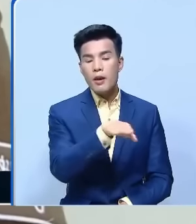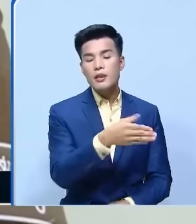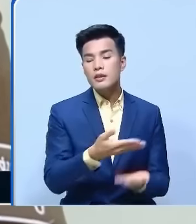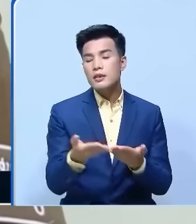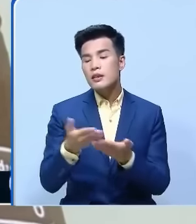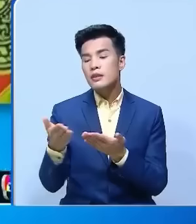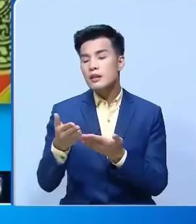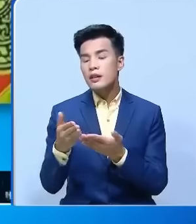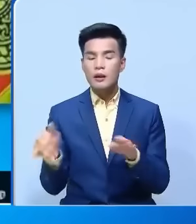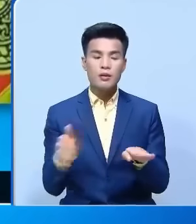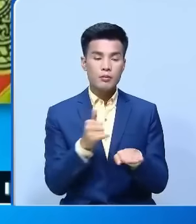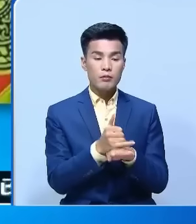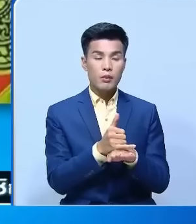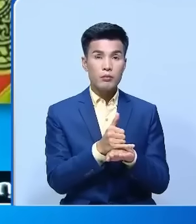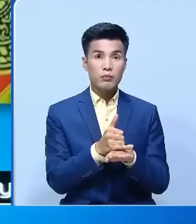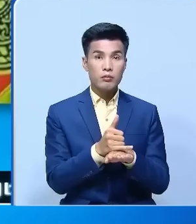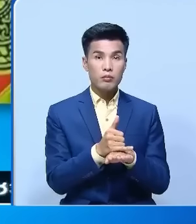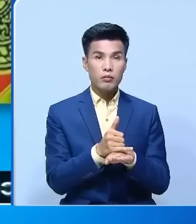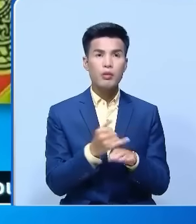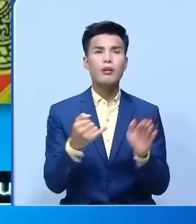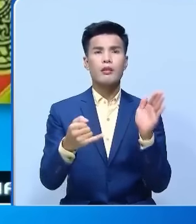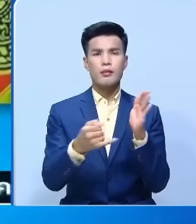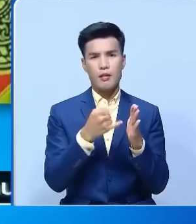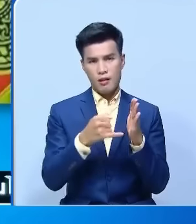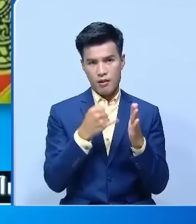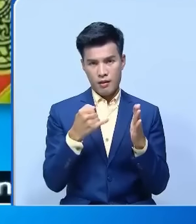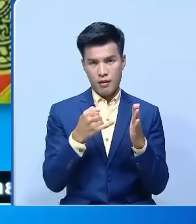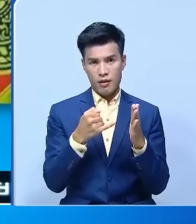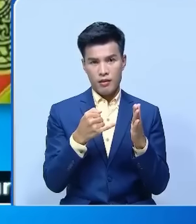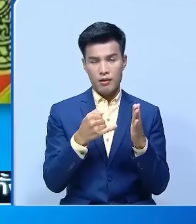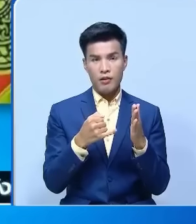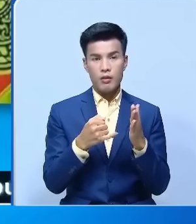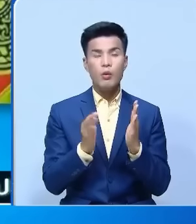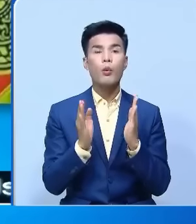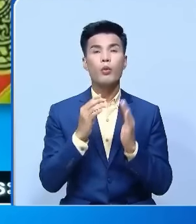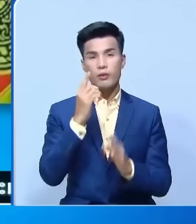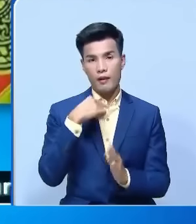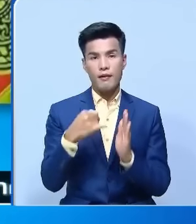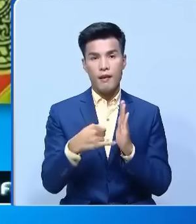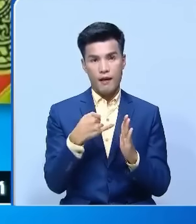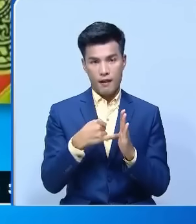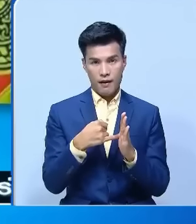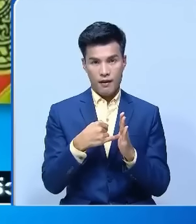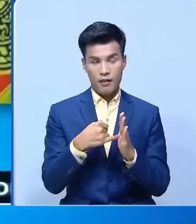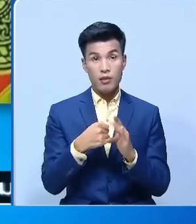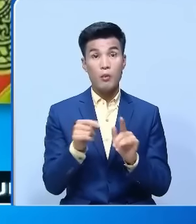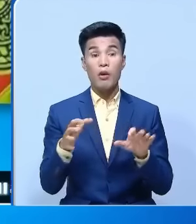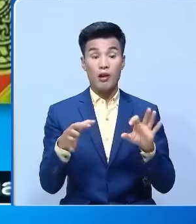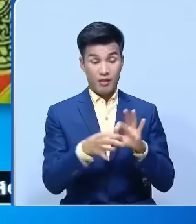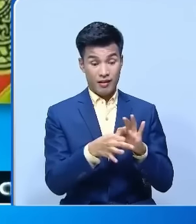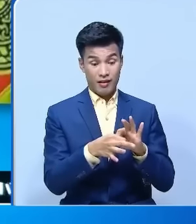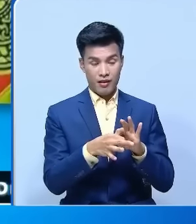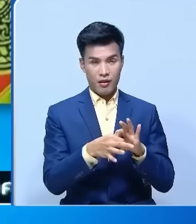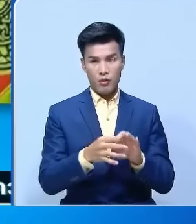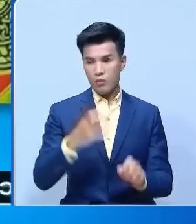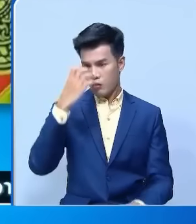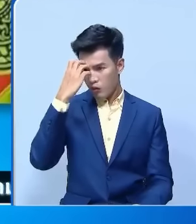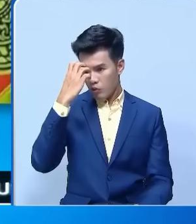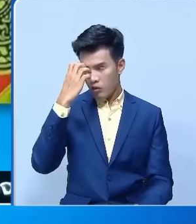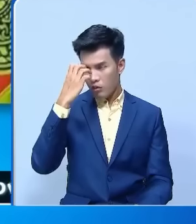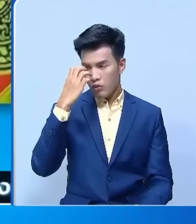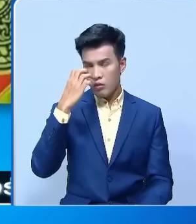ตึ๊ดๆตึ๊ดแล้วก็กลับขึ้นรถได้เลยมันก็เอาสะดวกเขว่าไงคนไทยง่ายๆสบายๆแต่พอเจอล็อกล้อทีโกรธเอ้อ